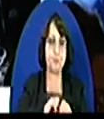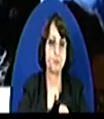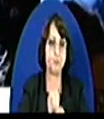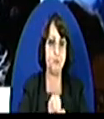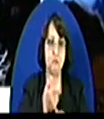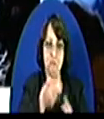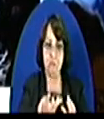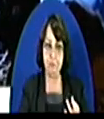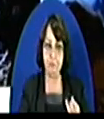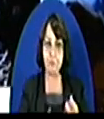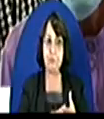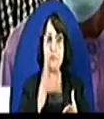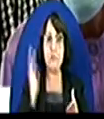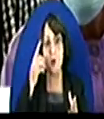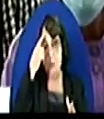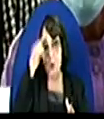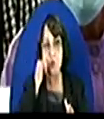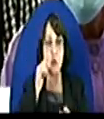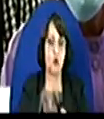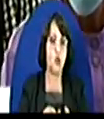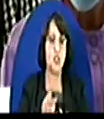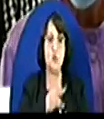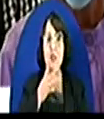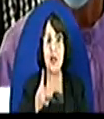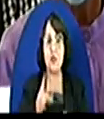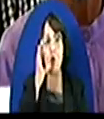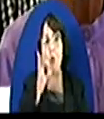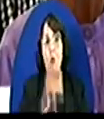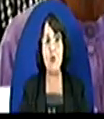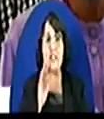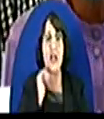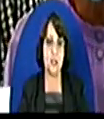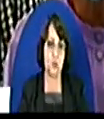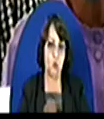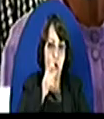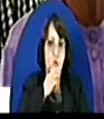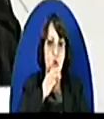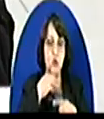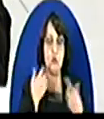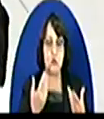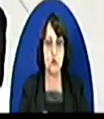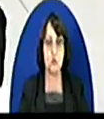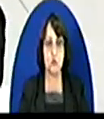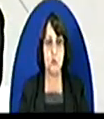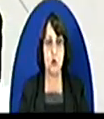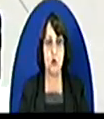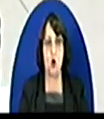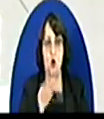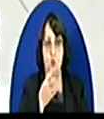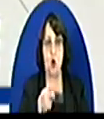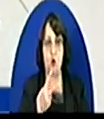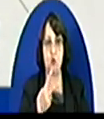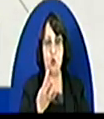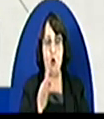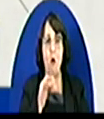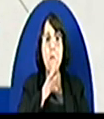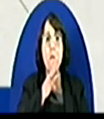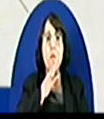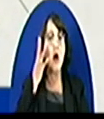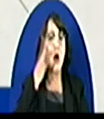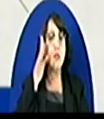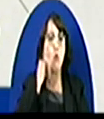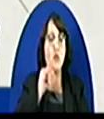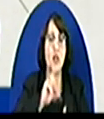зэрэгцээ Монгол улсын дотоодын нийт бүтээгдэхүүний хэмжээг хэрхэн нэмэгдүүлэх талаарх мэдээллийг өгсөн юм. 2024 он гэхэд гадаад худалдааны